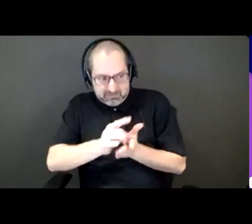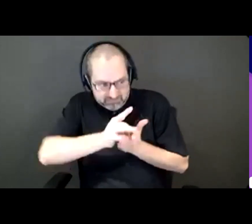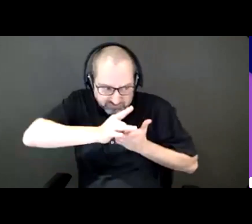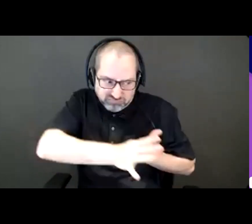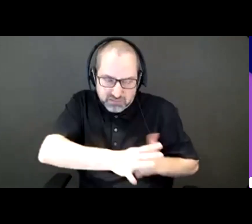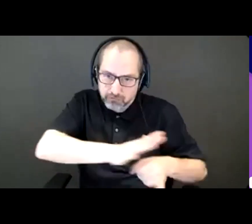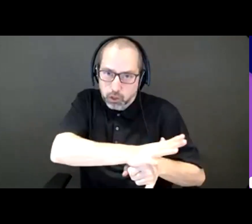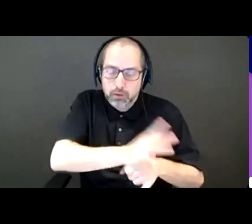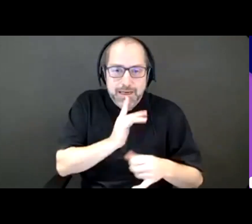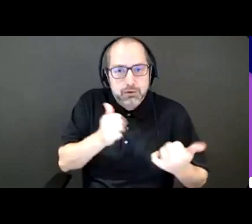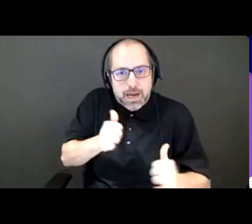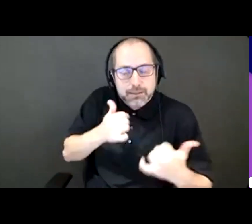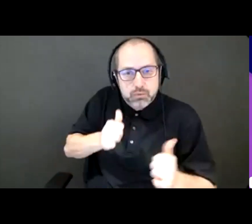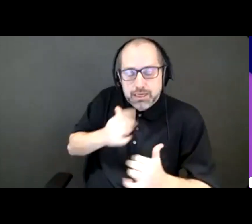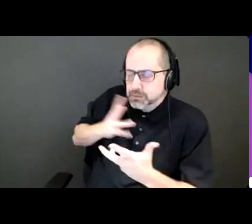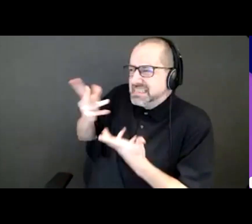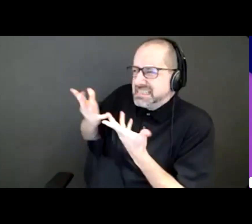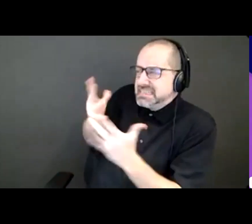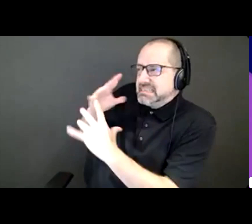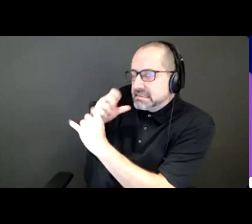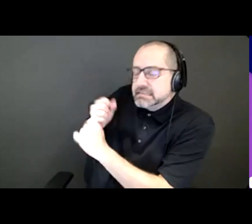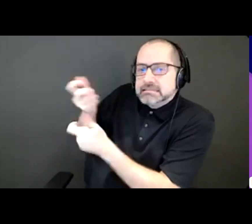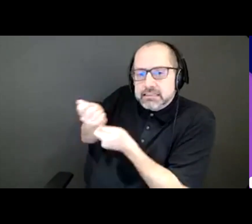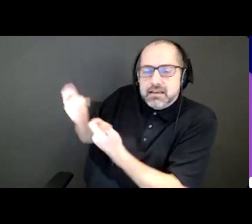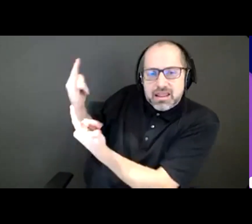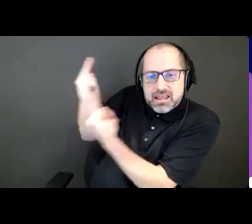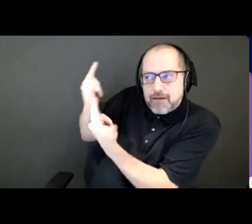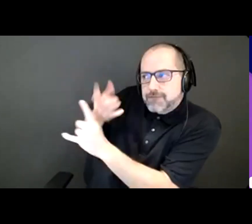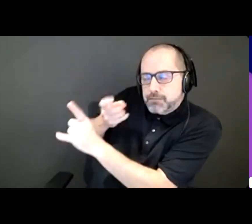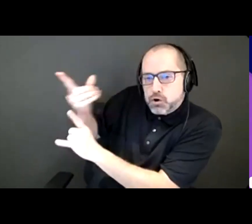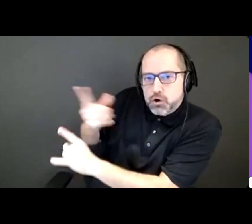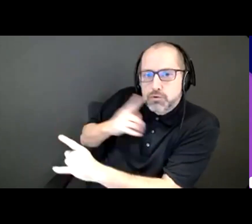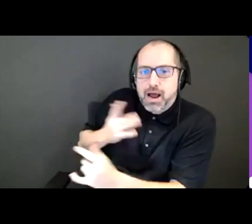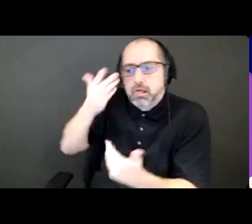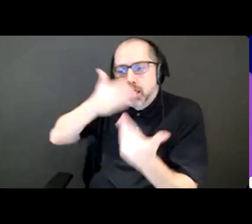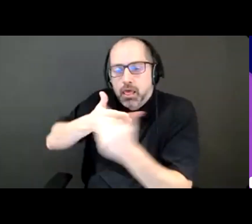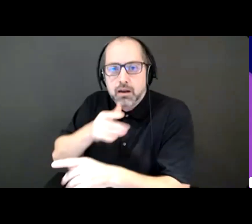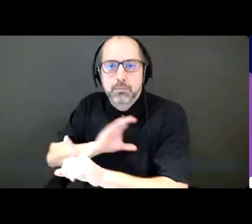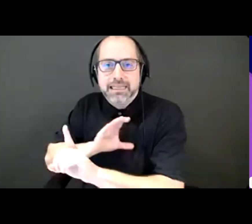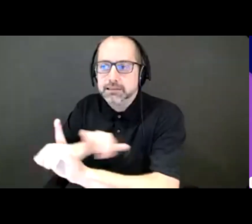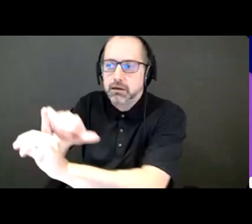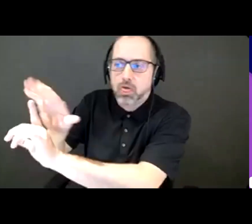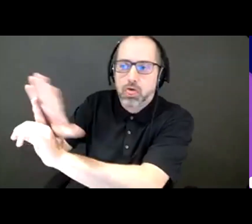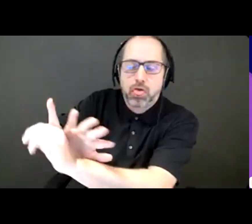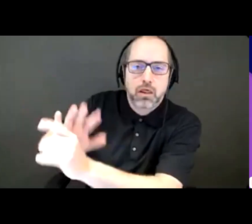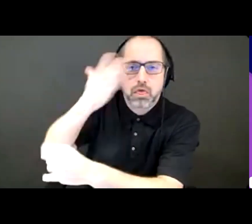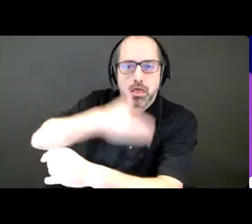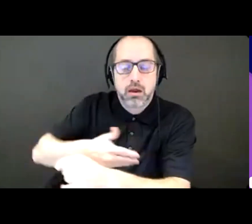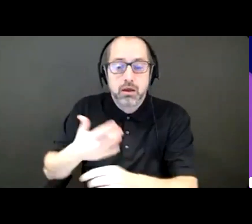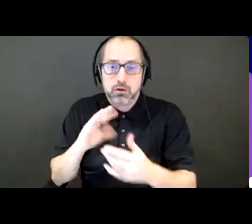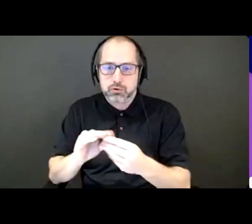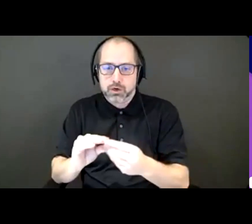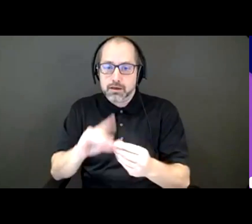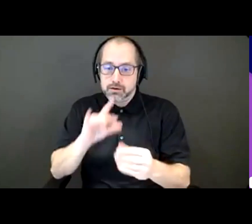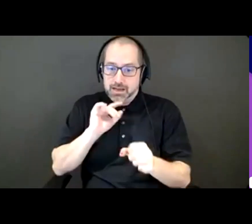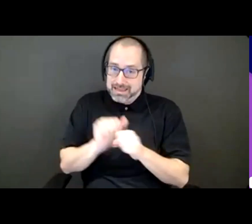rejetée par l'agresseur et elle voulait essayer de gagner son amour en maintenant la police c'est un exemple clé